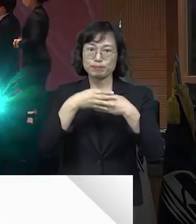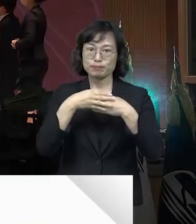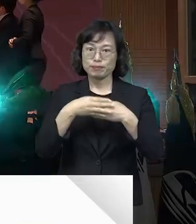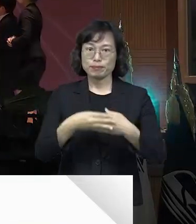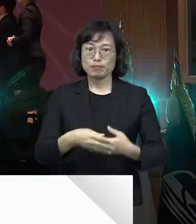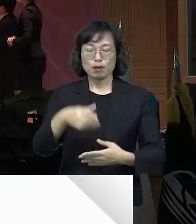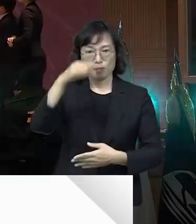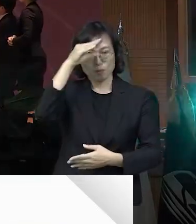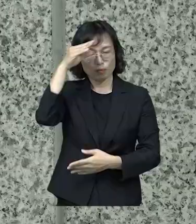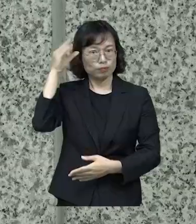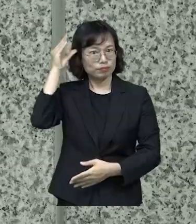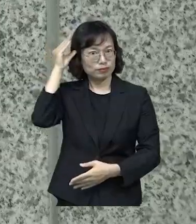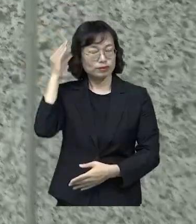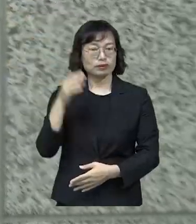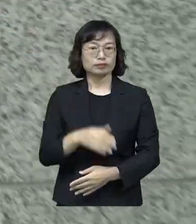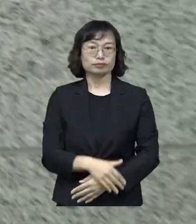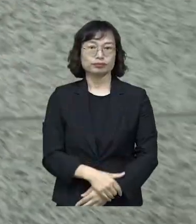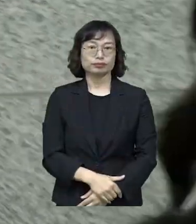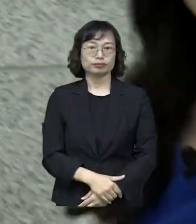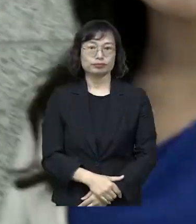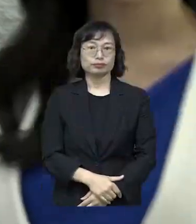것으로 전망됩니다.